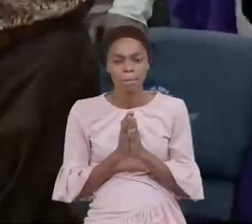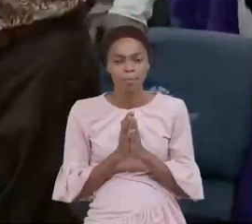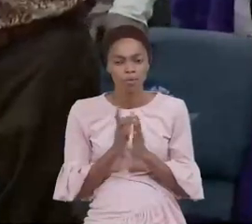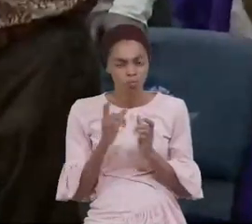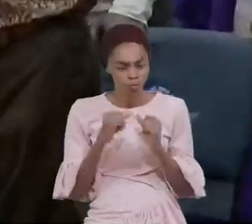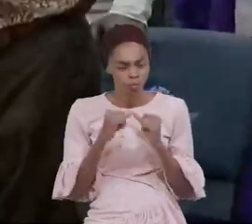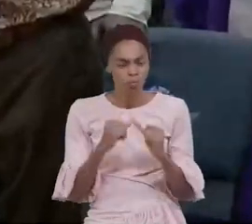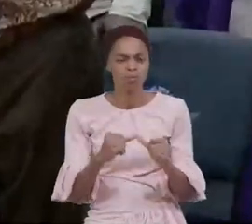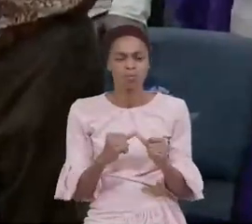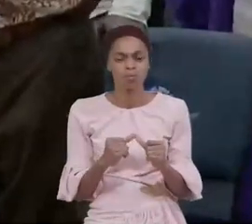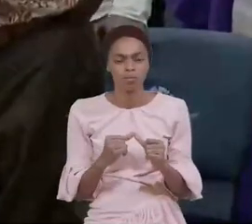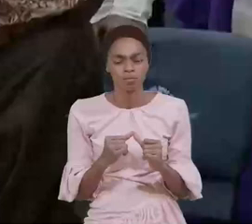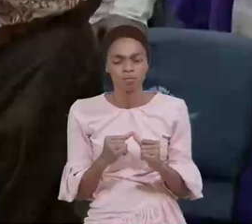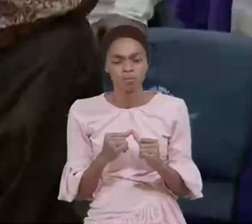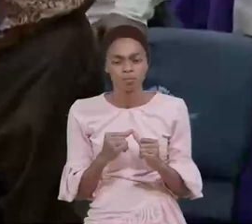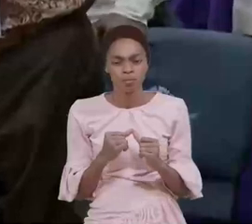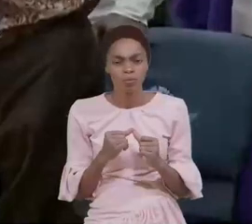Avancez